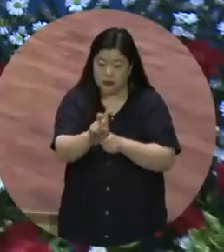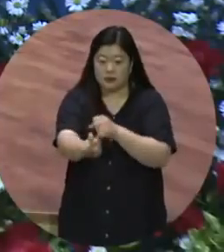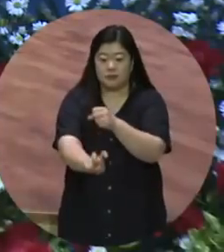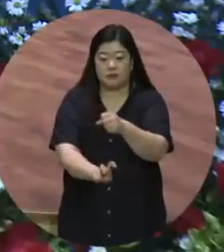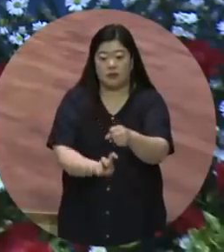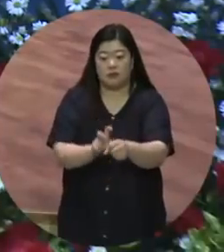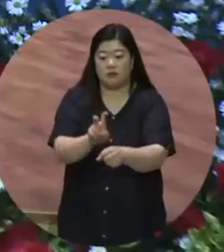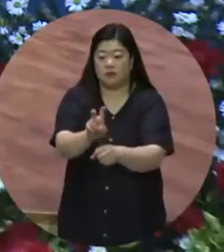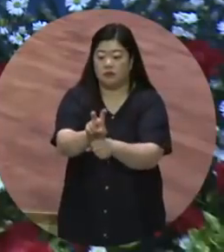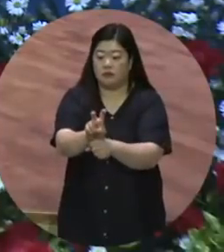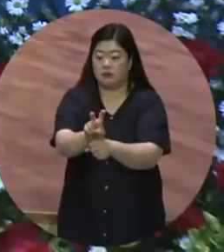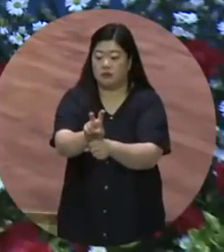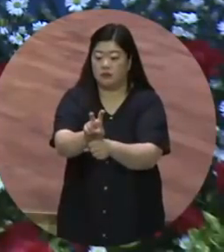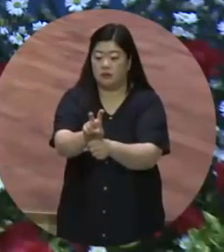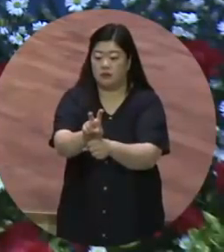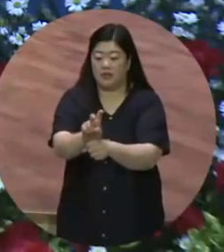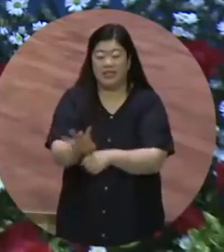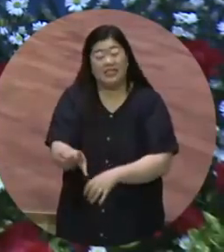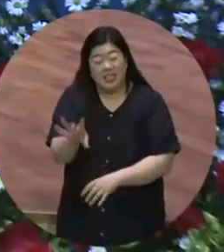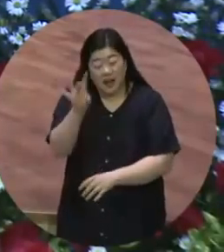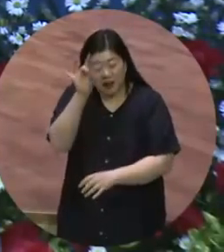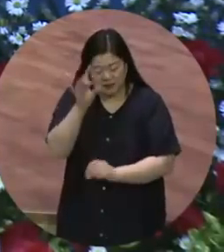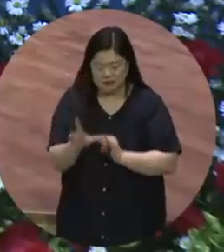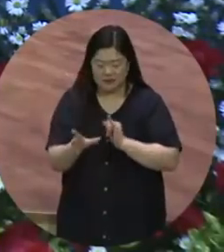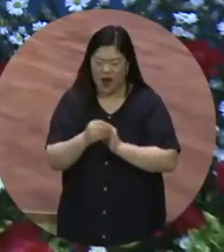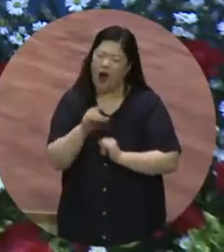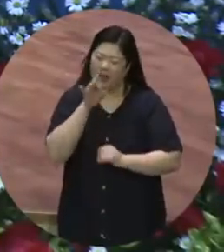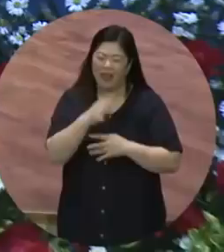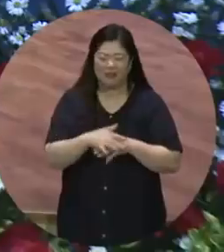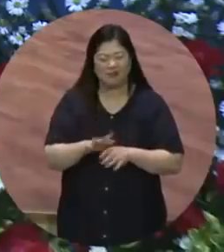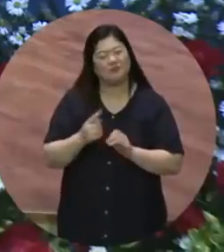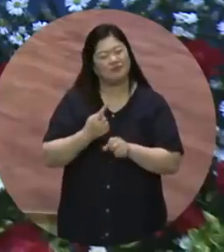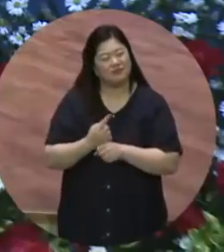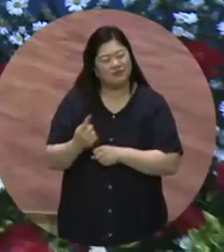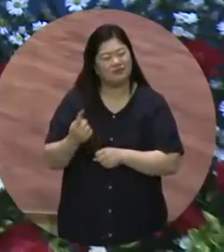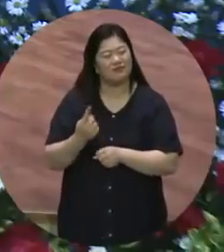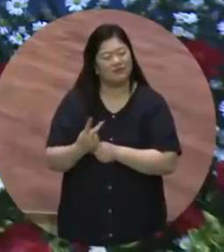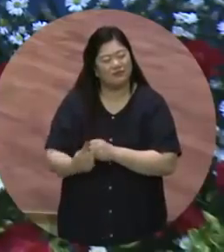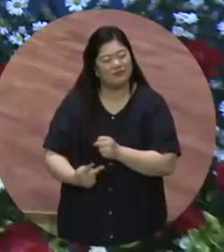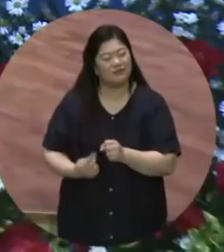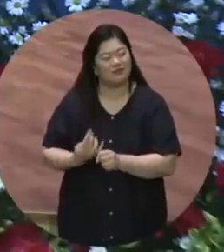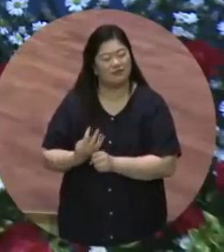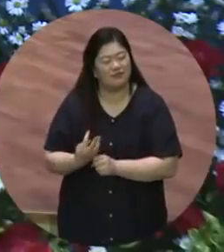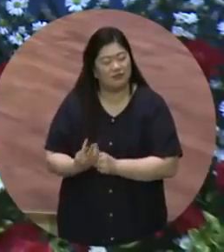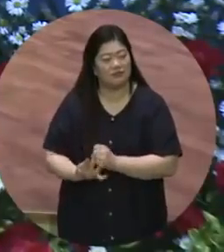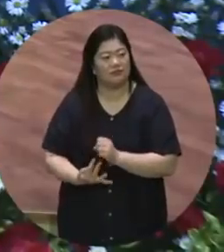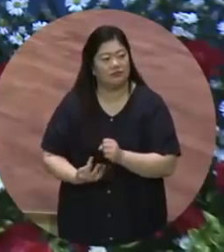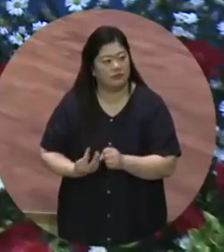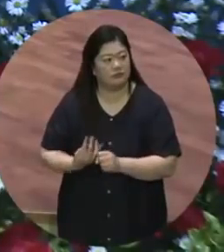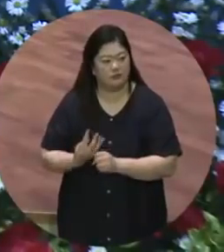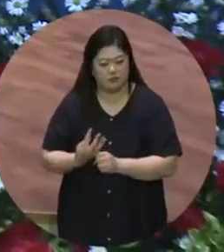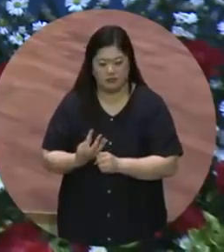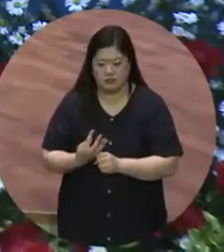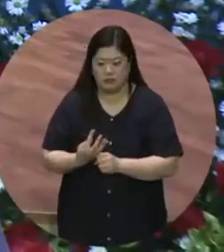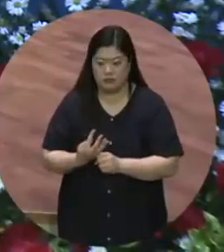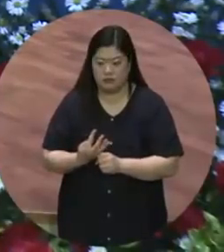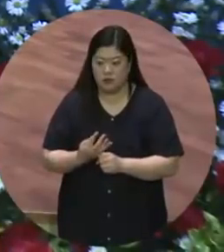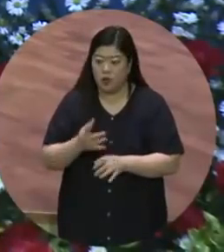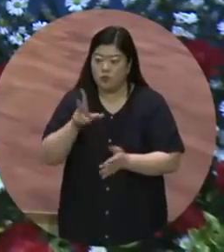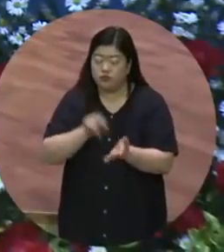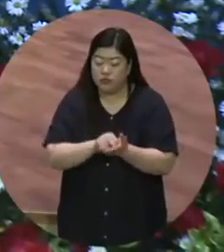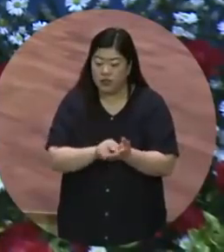못했어요. 처음에는 가볍게 넘어갈 수 있었지만은 시간이 자꾸 흐르는 가운데 이삭과